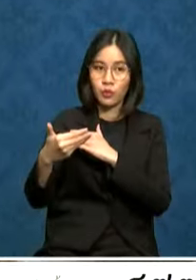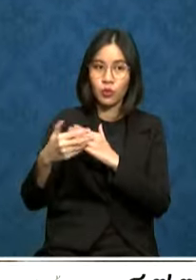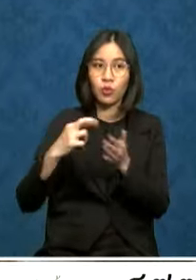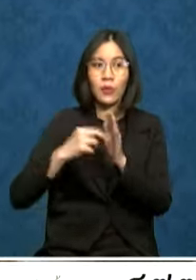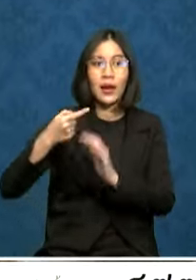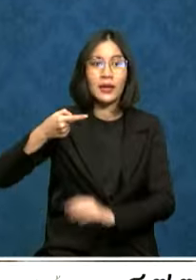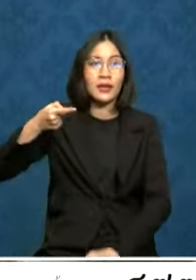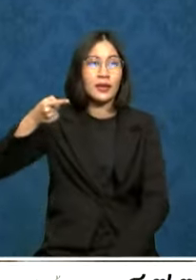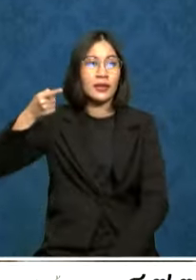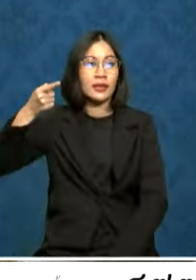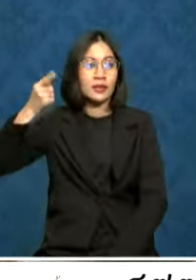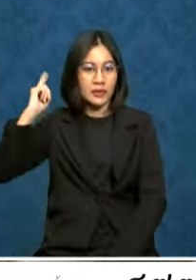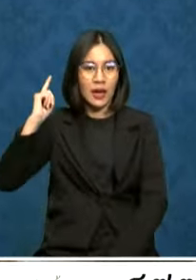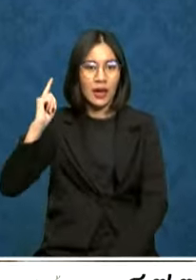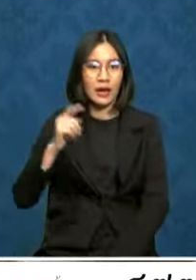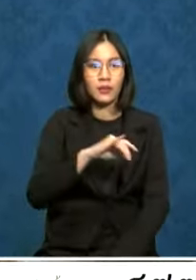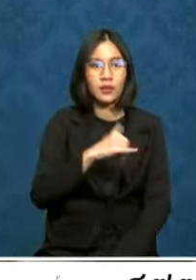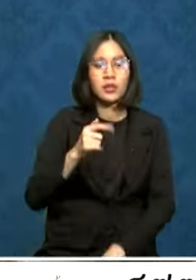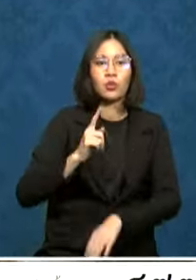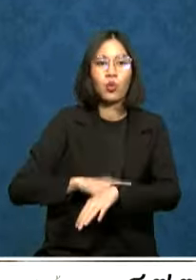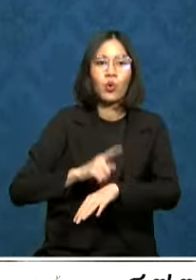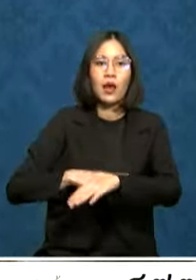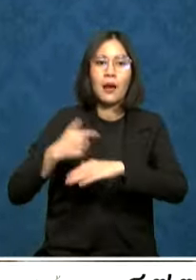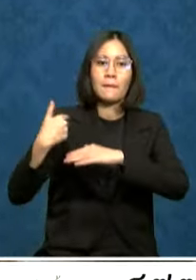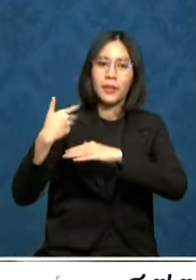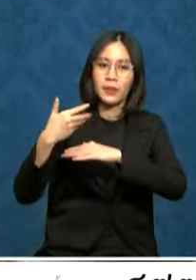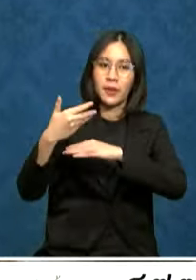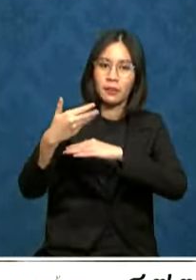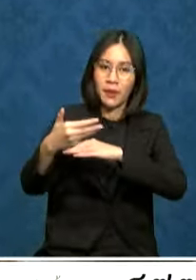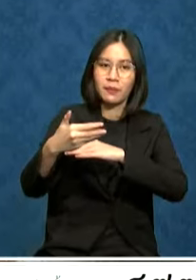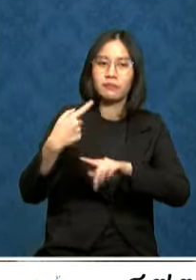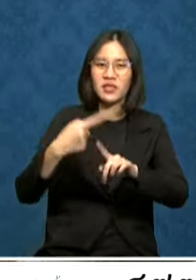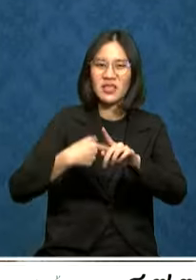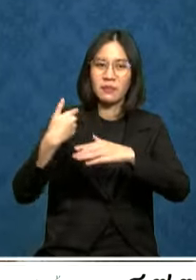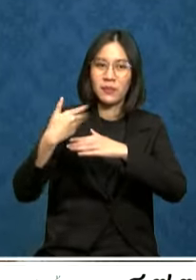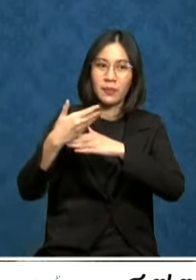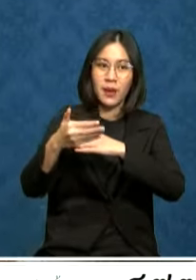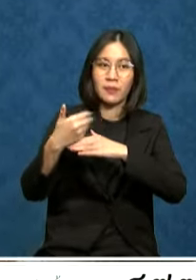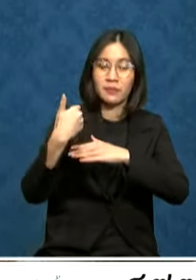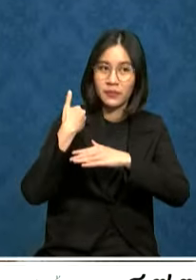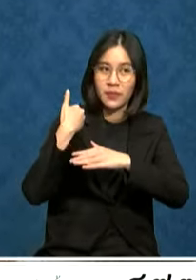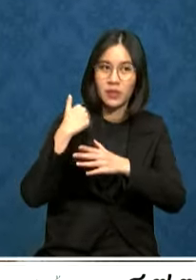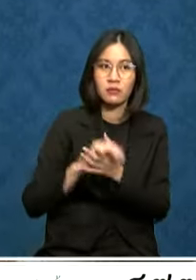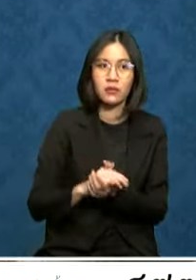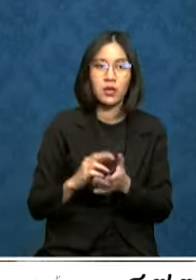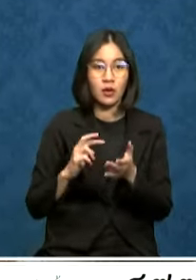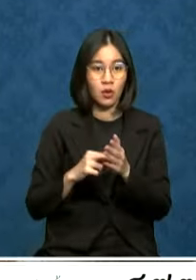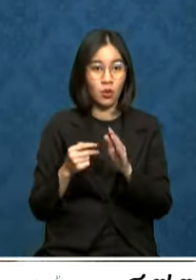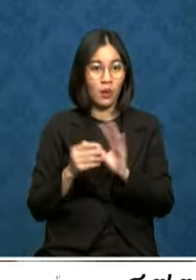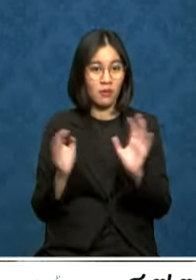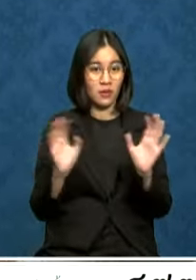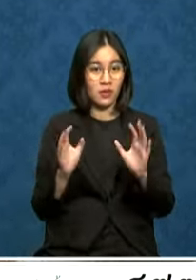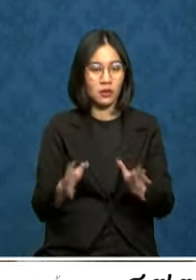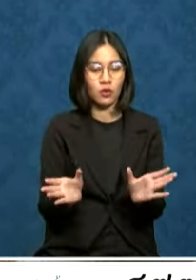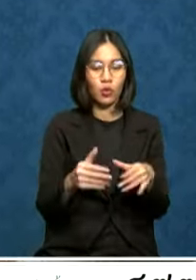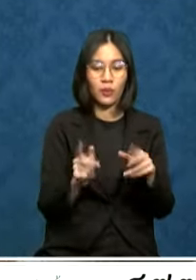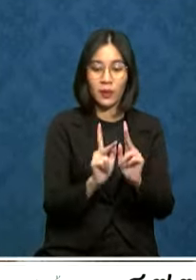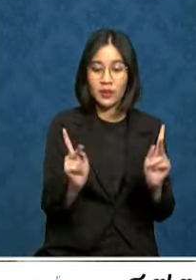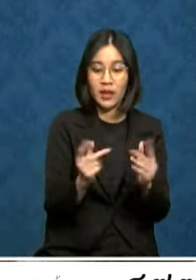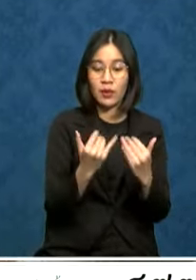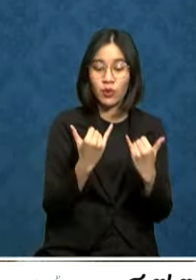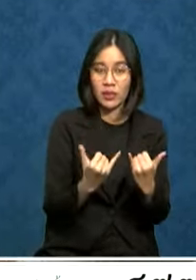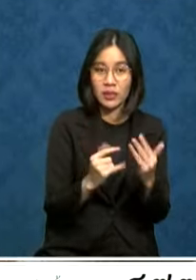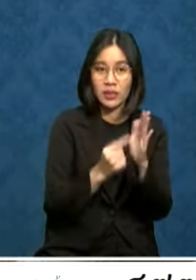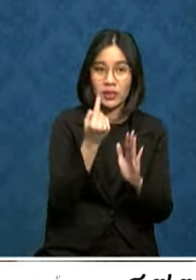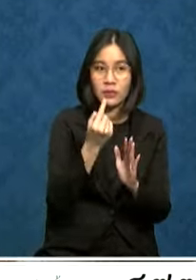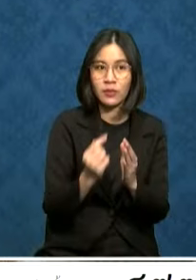ามลาช้ามันกอาจจะกินระยะเวลาไปอีกหลายเดือนไมไดหมายความว่าตั้งพ plannerนี้แล